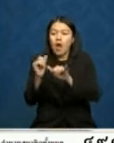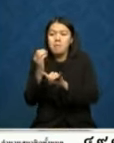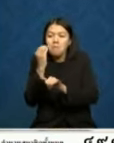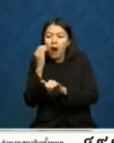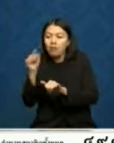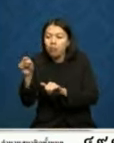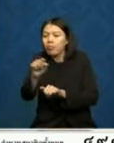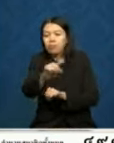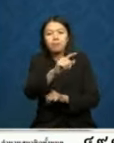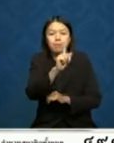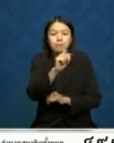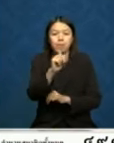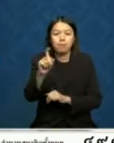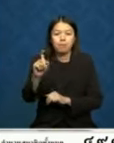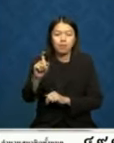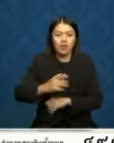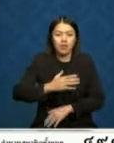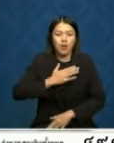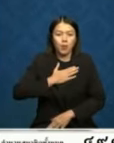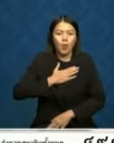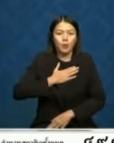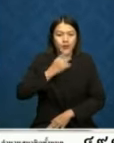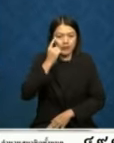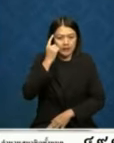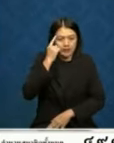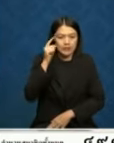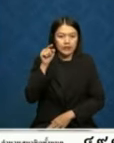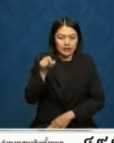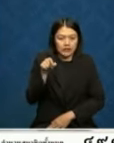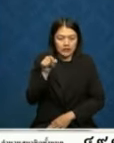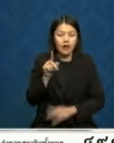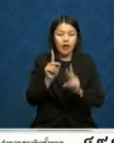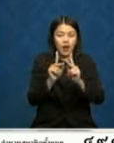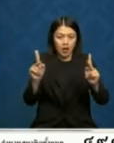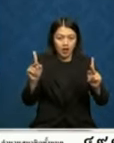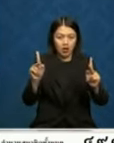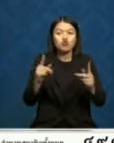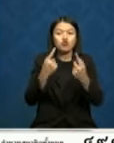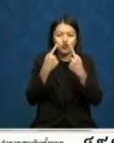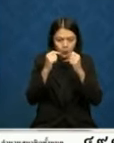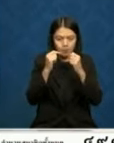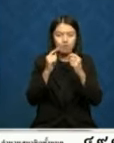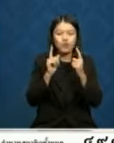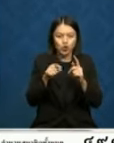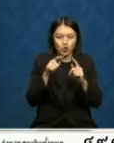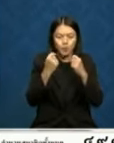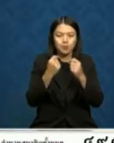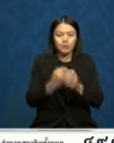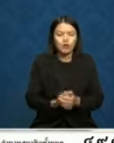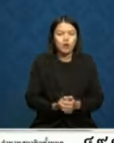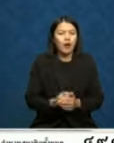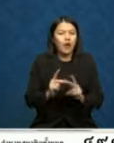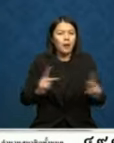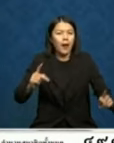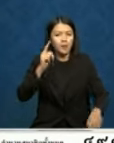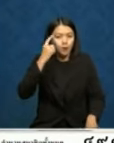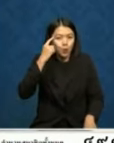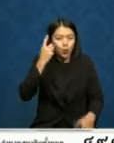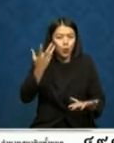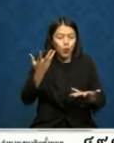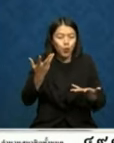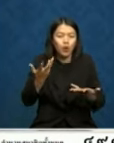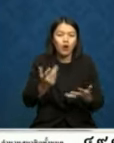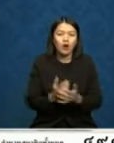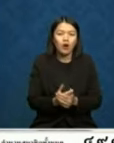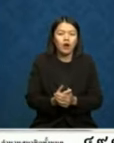เหล่านั้นได้ผมคิดว่าเรื่องนี้กรรมาธิการต้องตอบถ้ากรรมาธิการไม่รู้ว่าเกิดอะไรขึ้นท่านถ